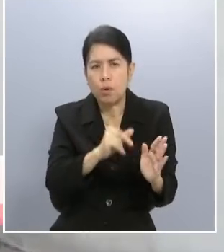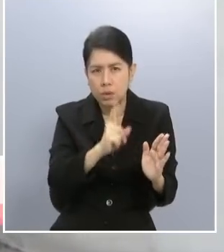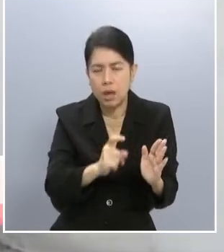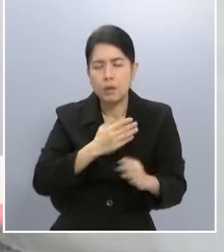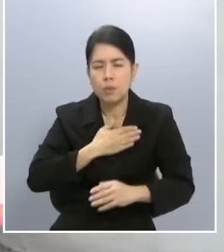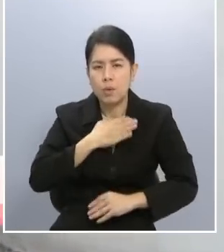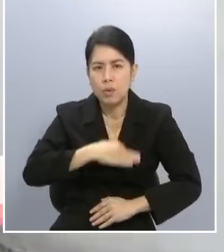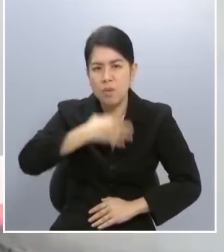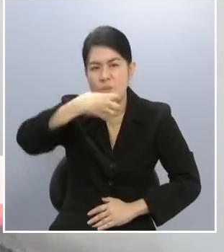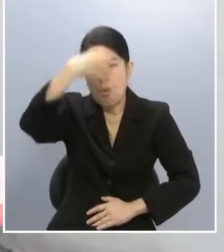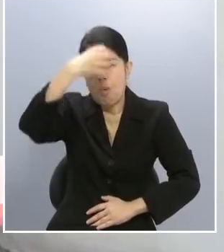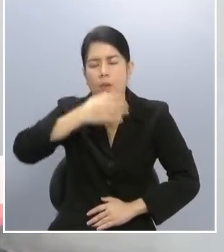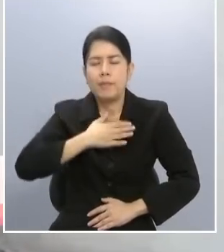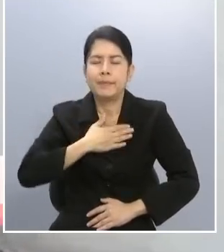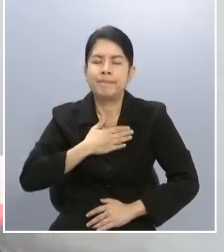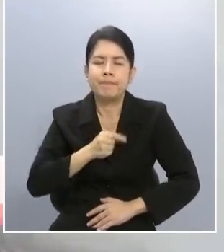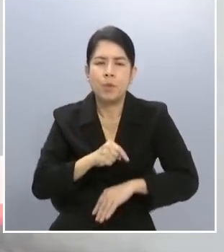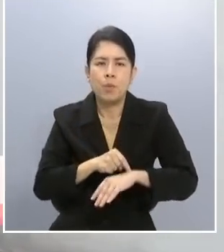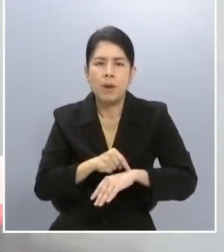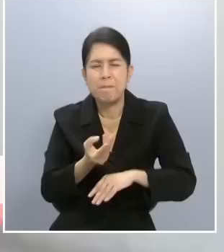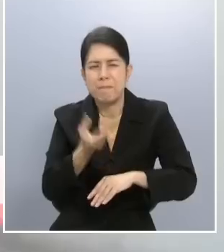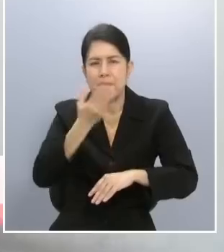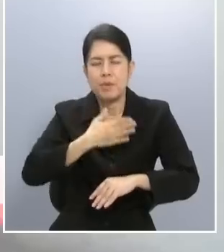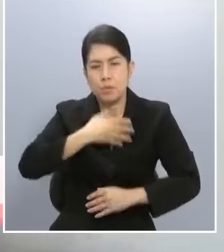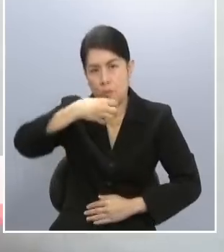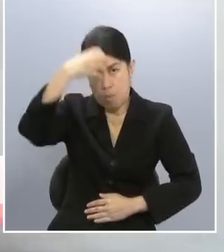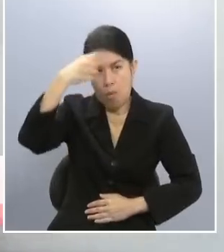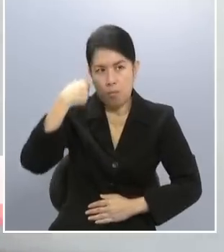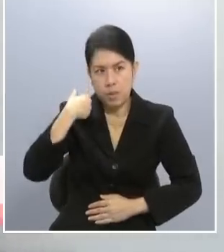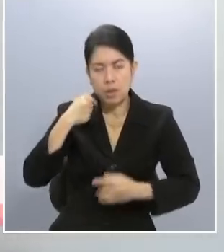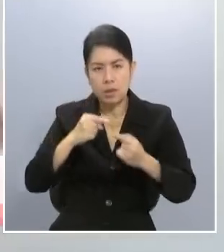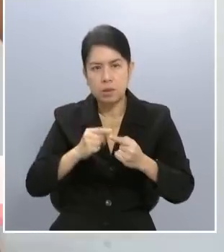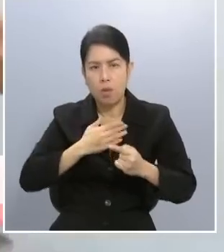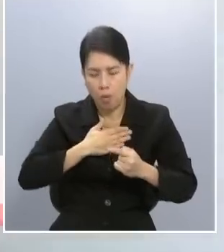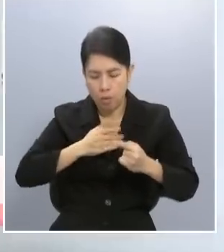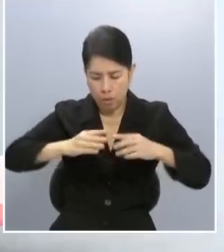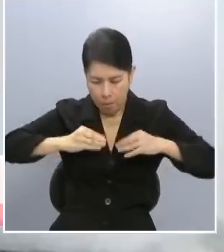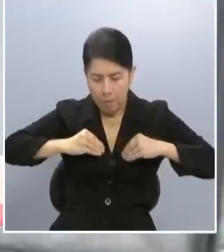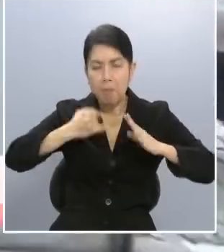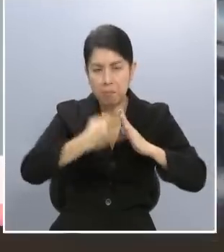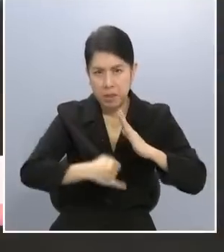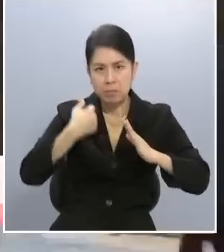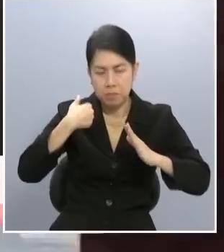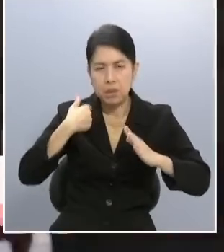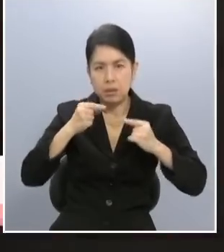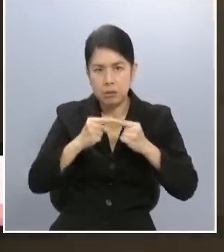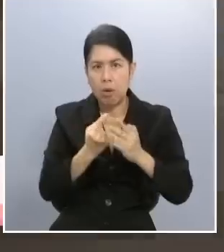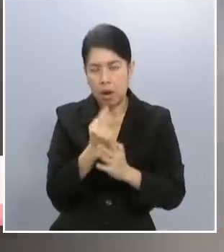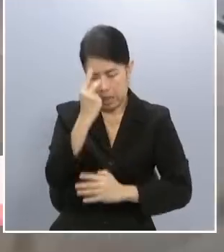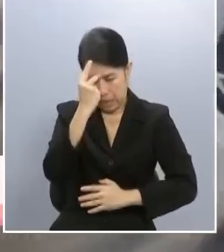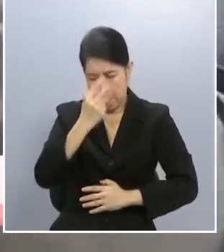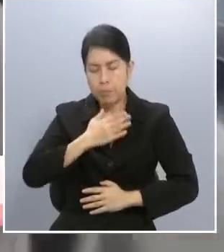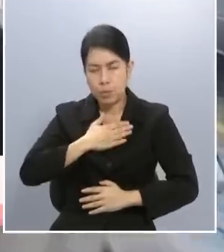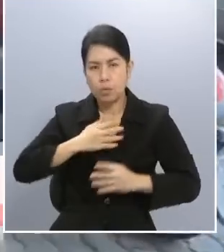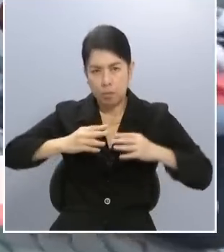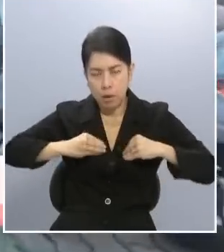แค่แว๊บเดียวแต่ทำให้ชีวิตพลิกผันไปหมดยอมรับในสิ่งที่เกิดขึ้นยอมรับผลกรรมที่ทำคือคุณ